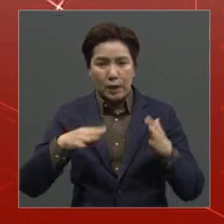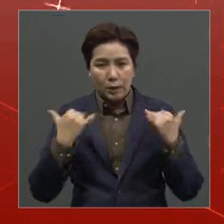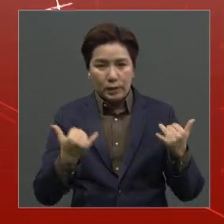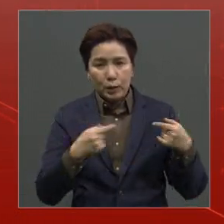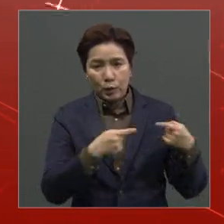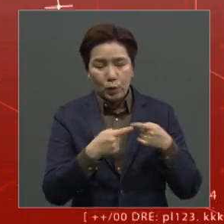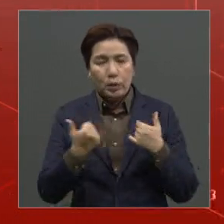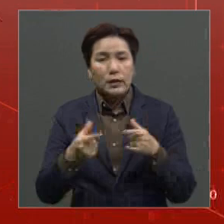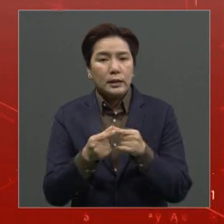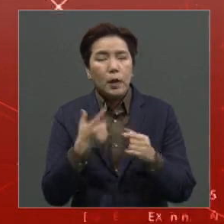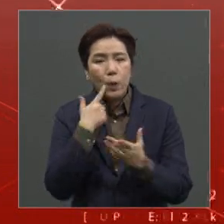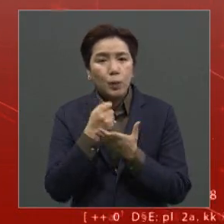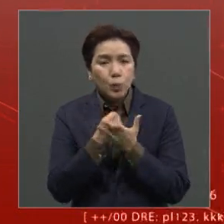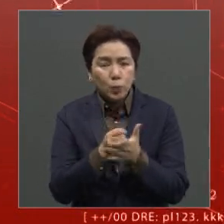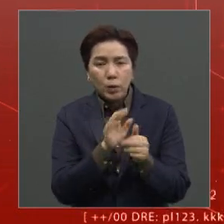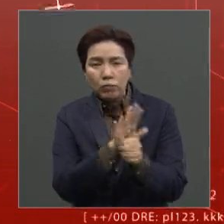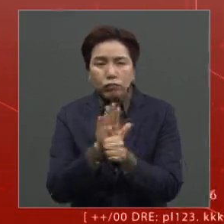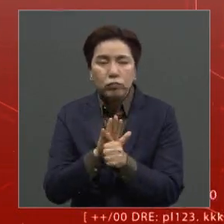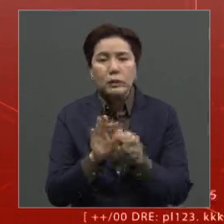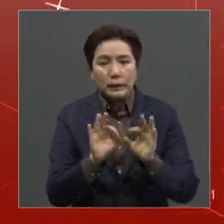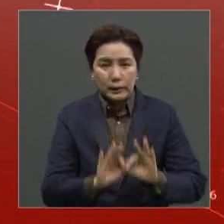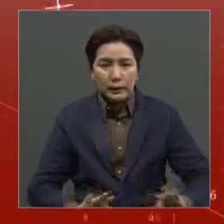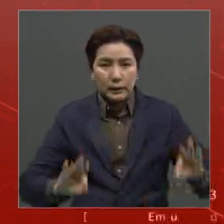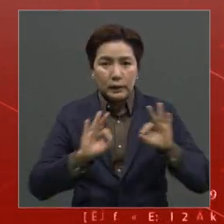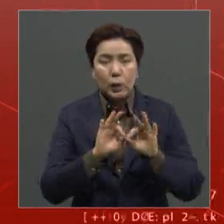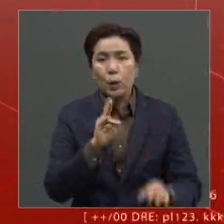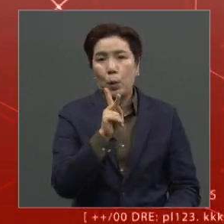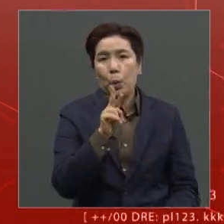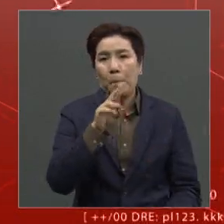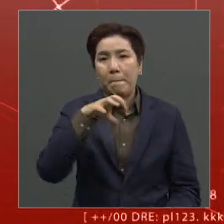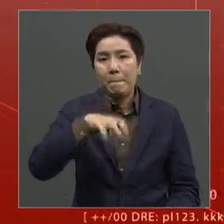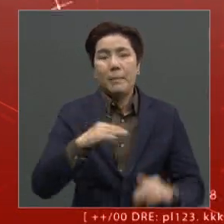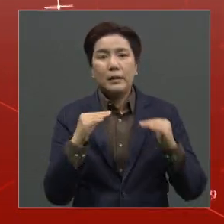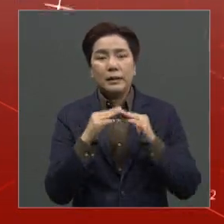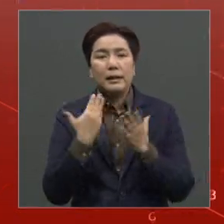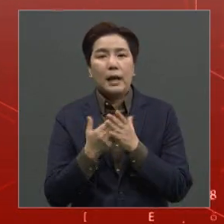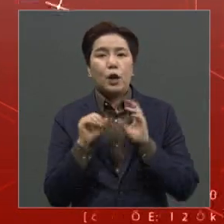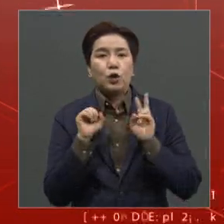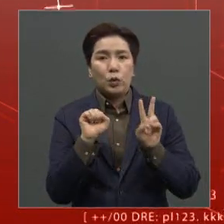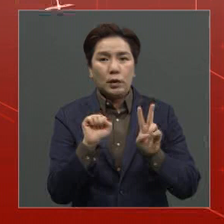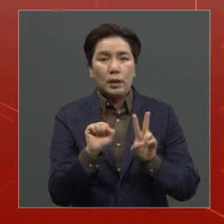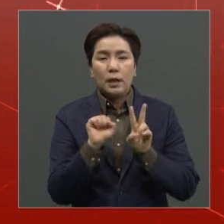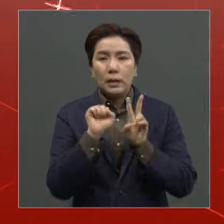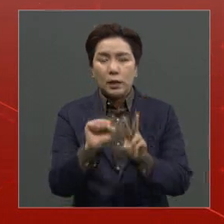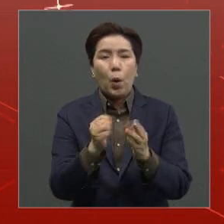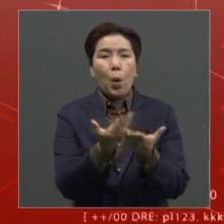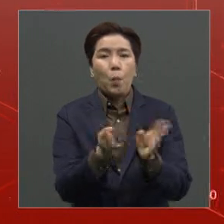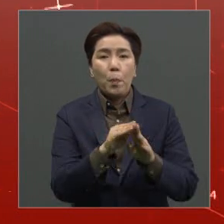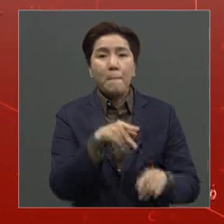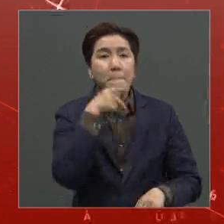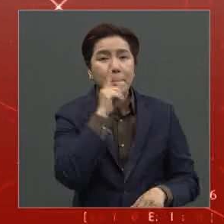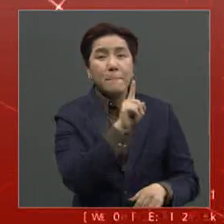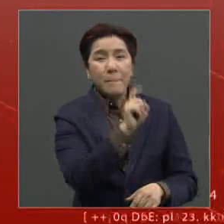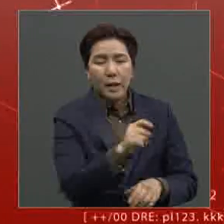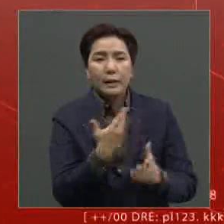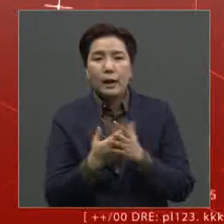กันค่ะเรื่องของการเยียวยาอันนี้ก็สำคัญนะคะทางกรมคุ้มครองสิทธิ์ได้นำเงิน 200,000บาทค่ะไปมอบให้กับทางครอบครัวของป้า